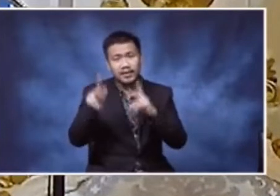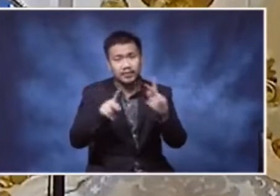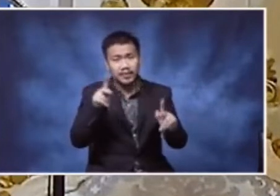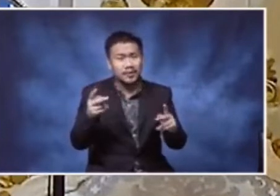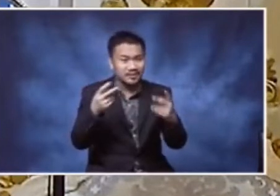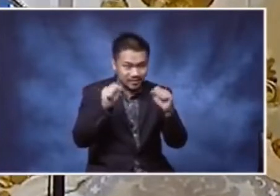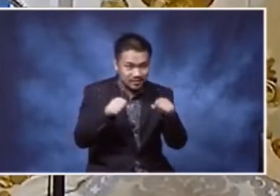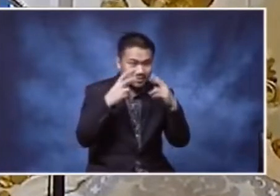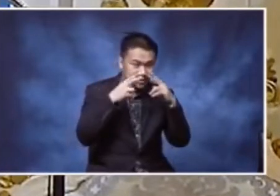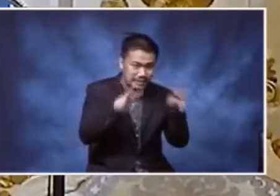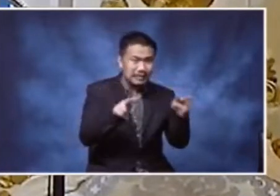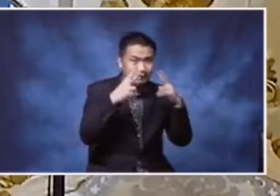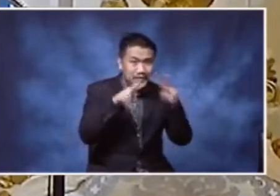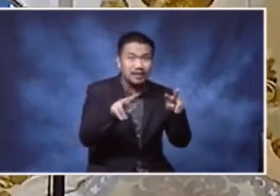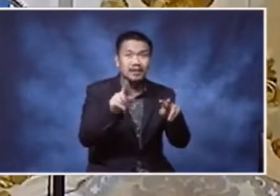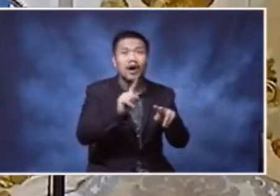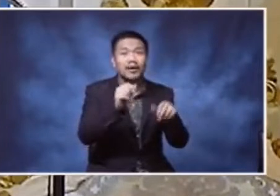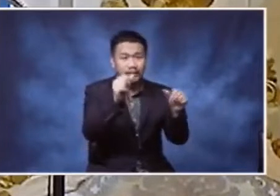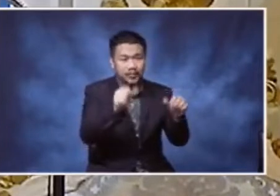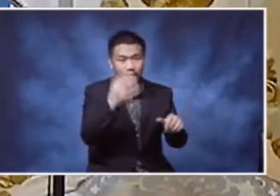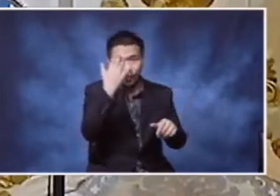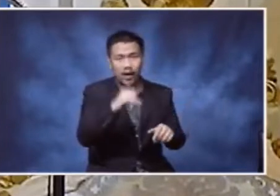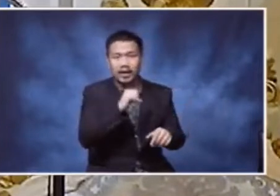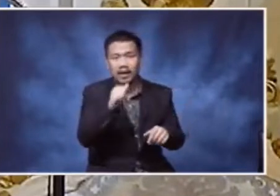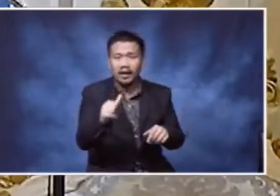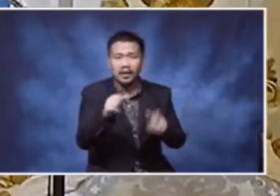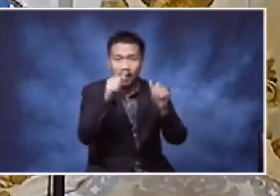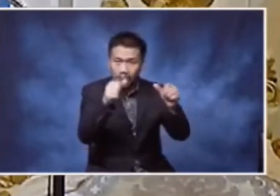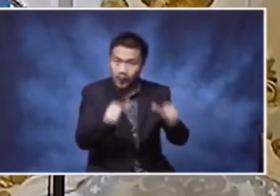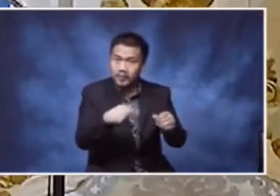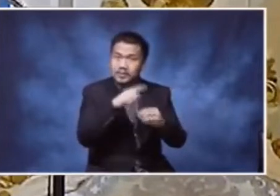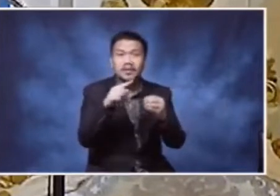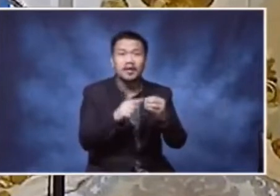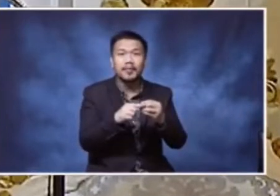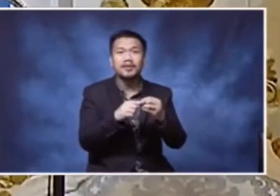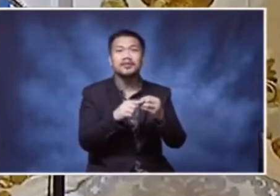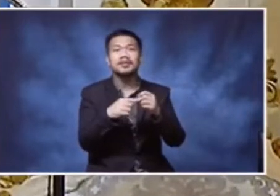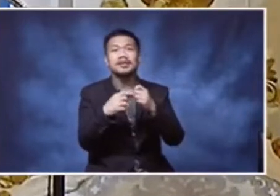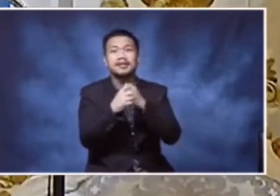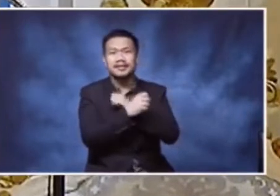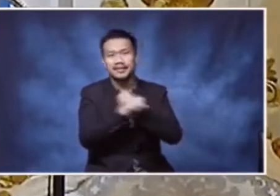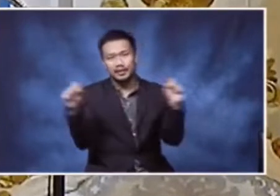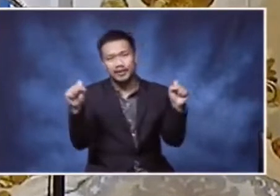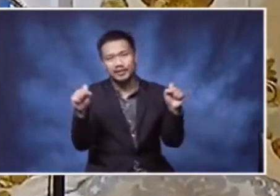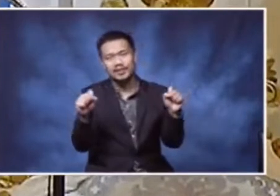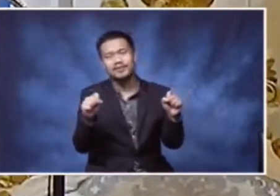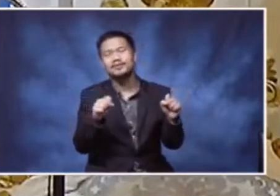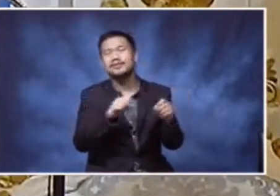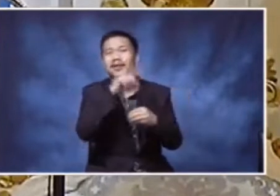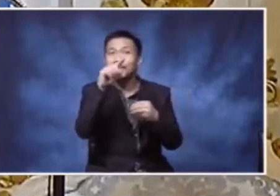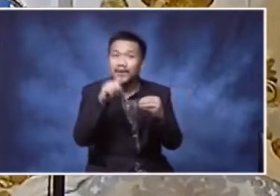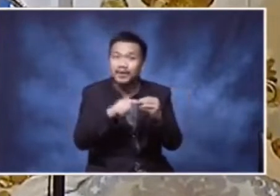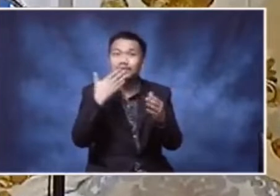lahat. Bakit natin hindi i-post ang tungkol sa kaligtasan? Tungkol sa mabuting